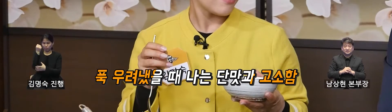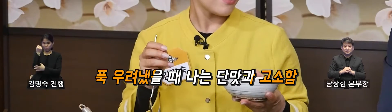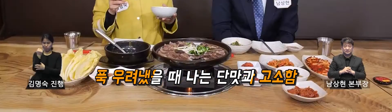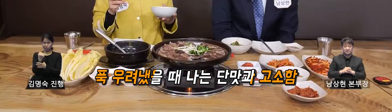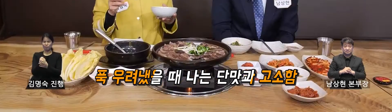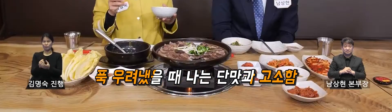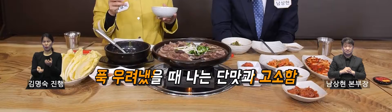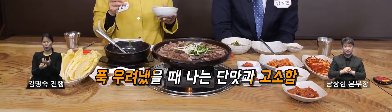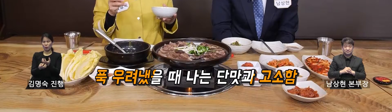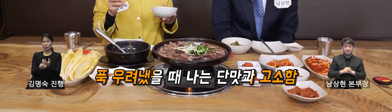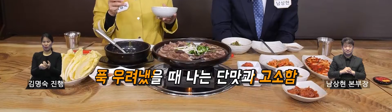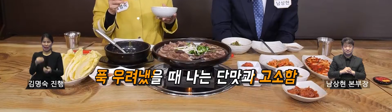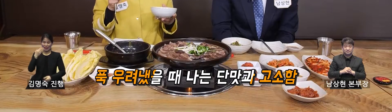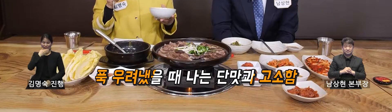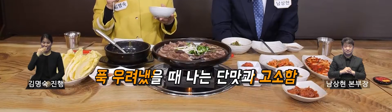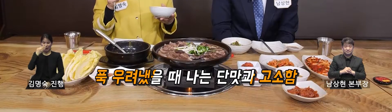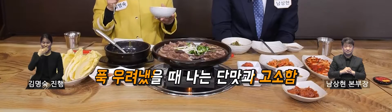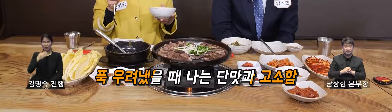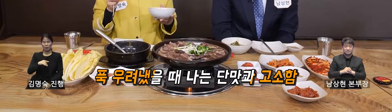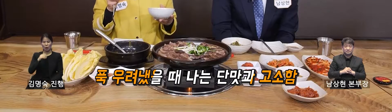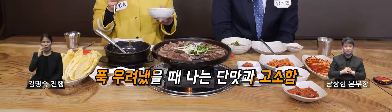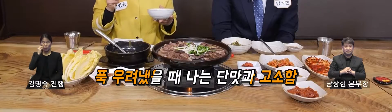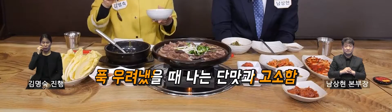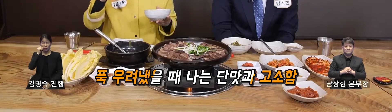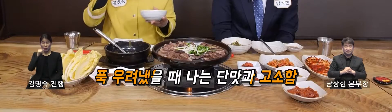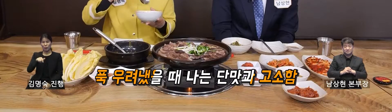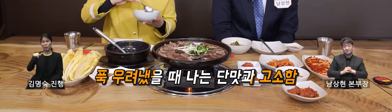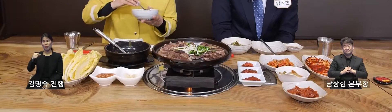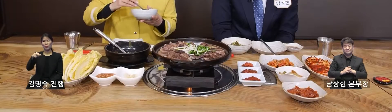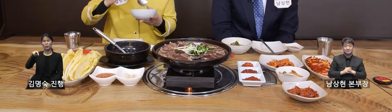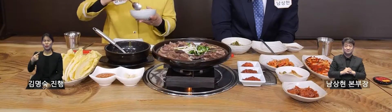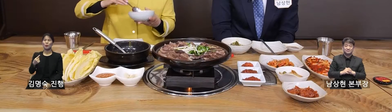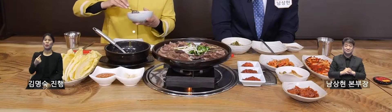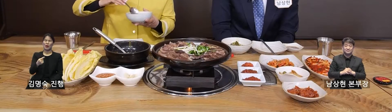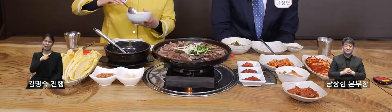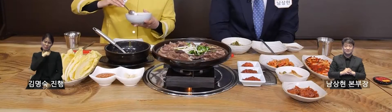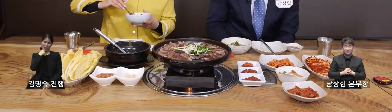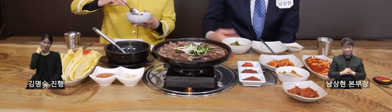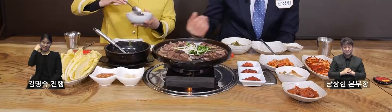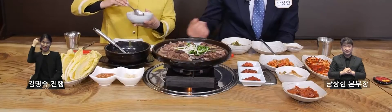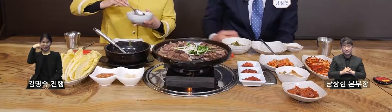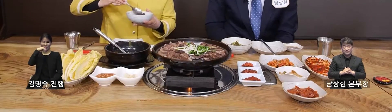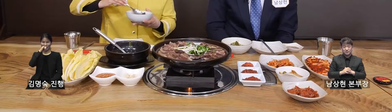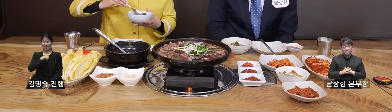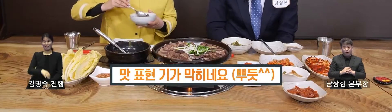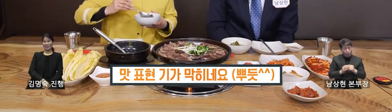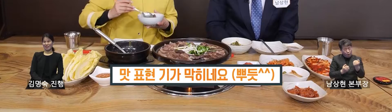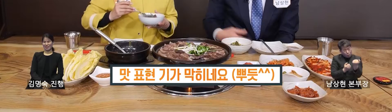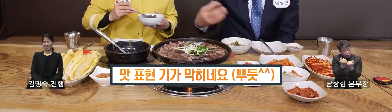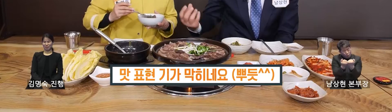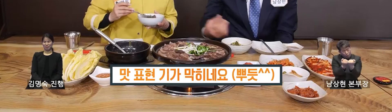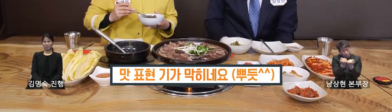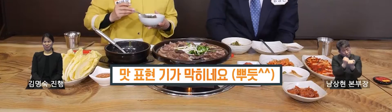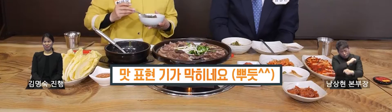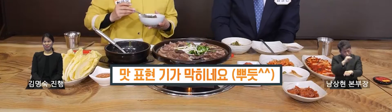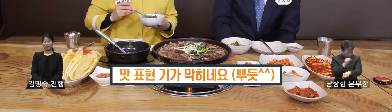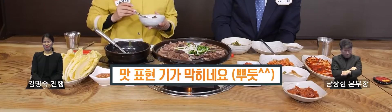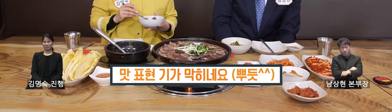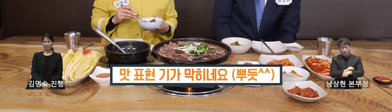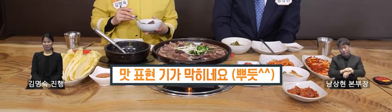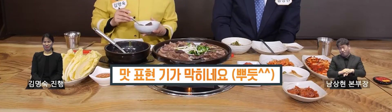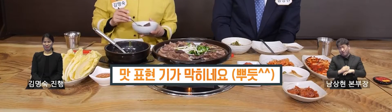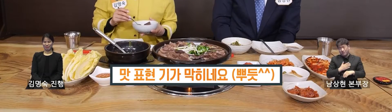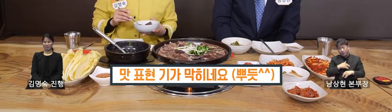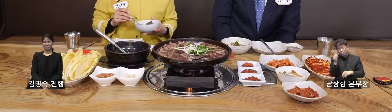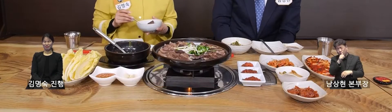이게. 단맛하면서도 이 고소한 맛. 아유, 선지. 그 말씀을 잘하시네요. 오늘 제가 소개를 잘한 것